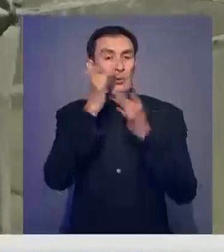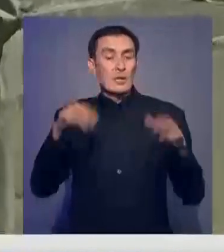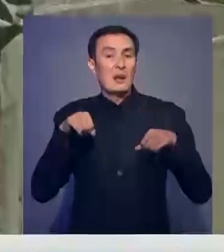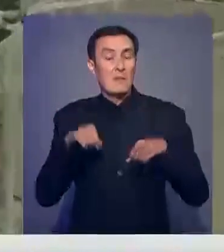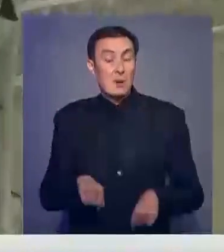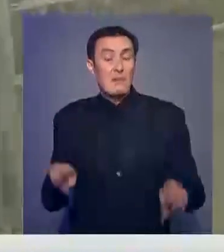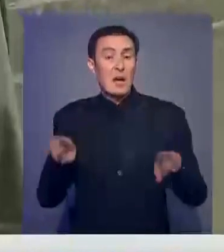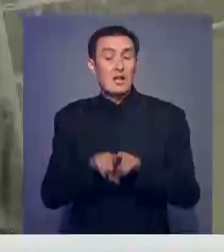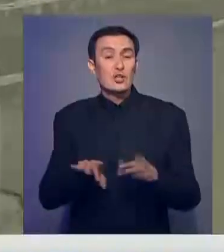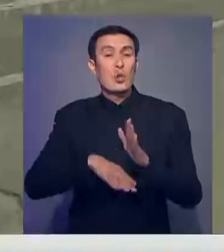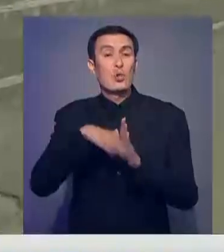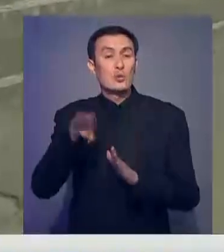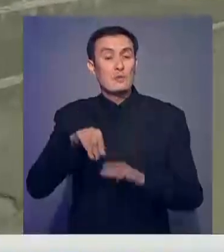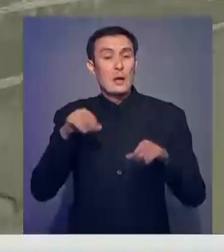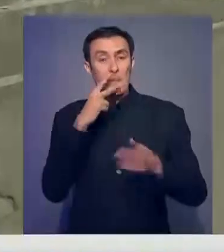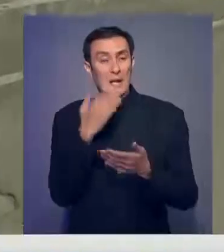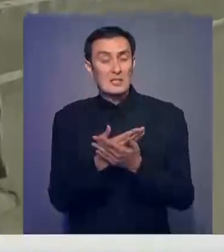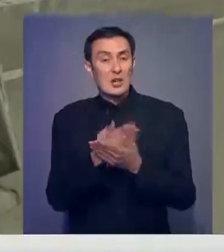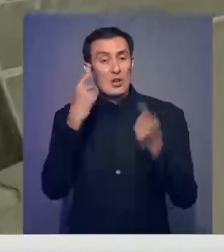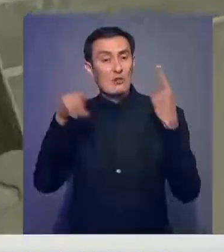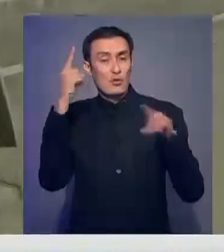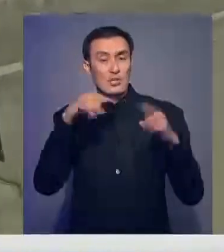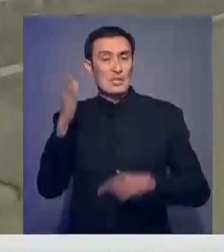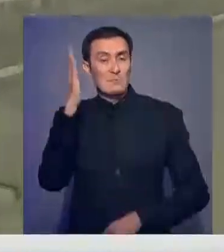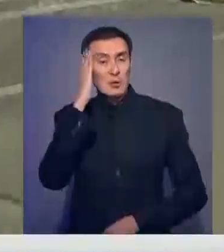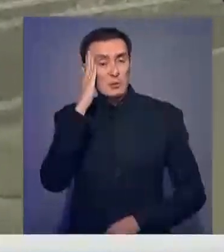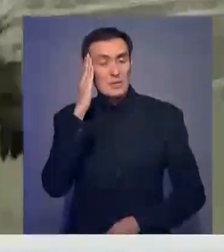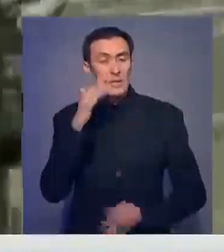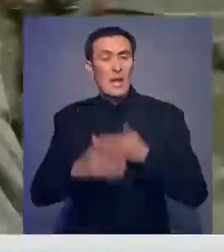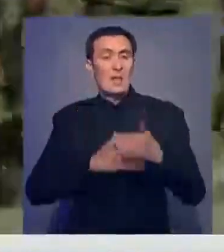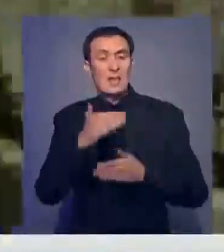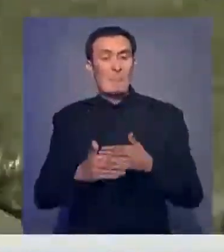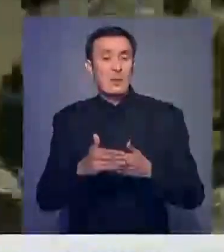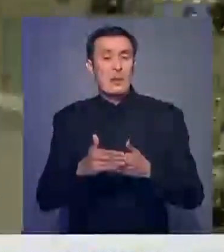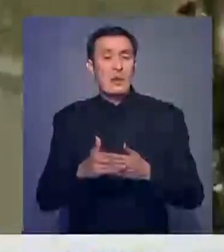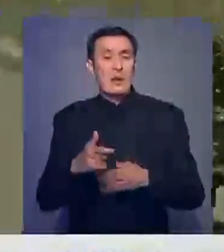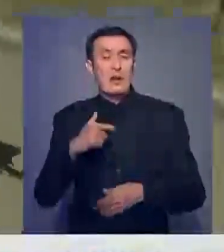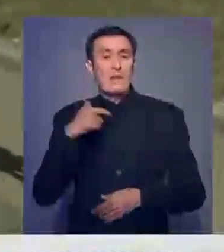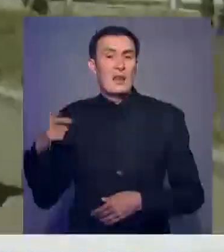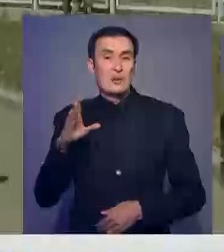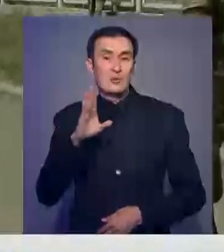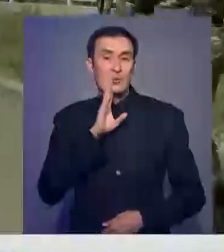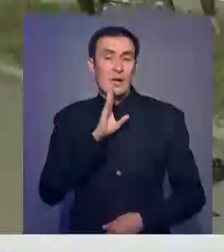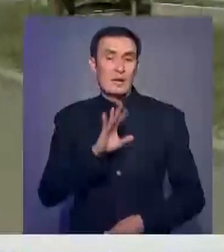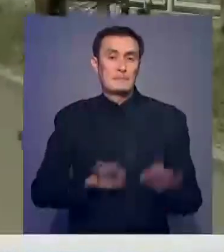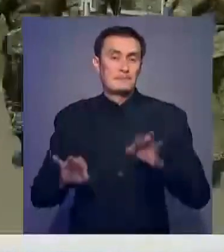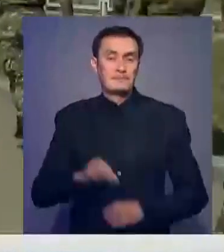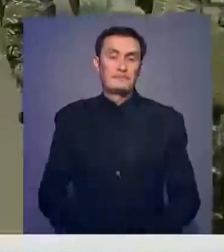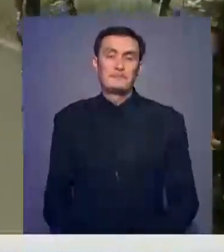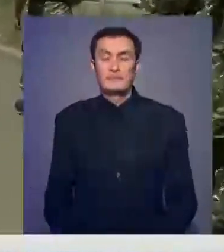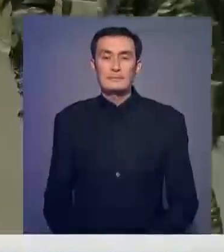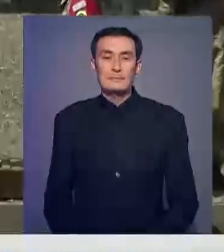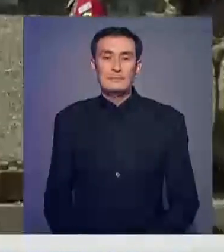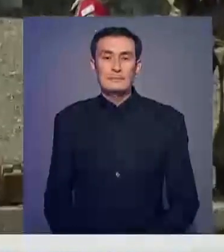права, а также лучшим образом проявить свои творческие способности на этапе «Кавалер-сударыня». Лаура Жусубекова,